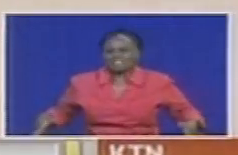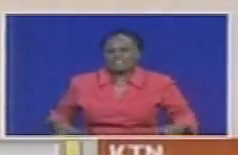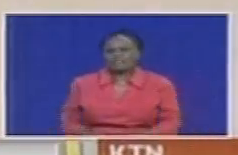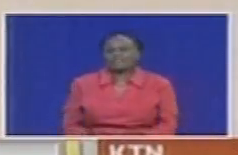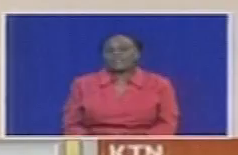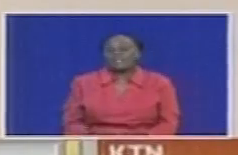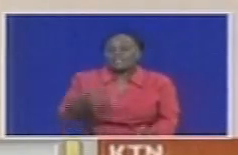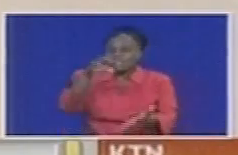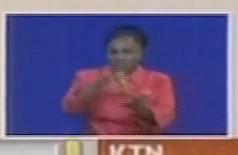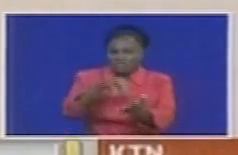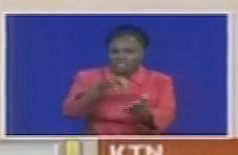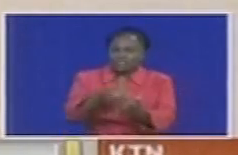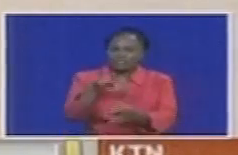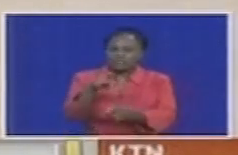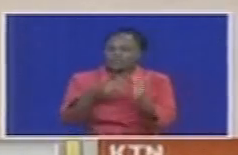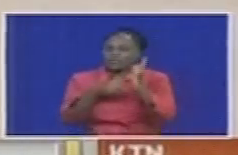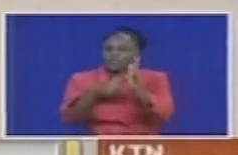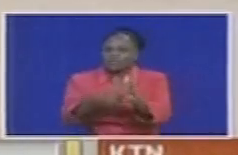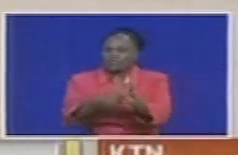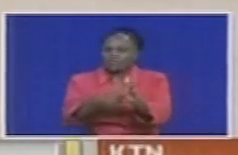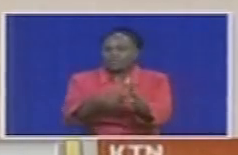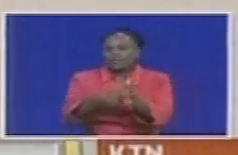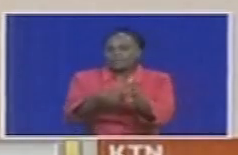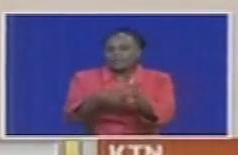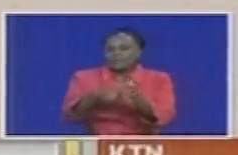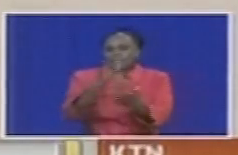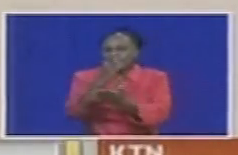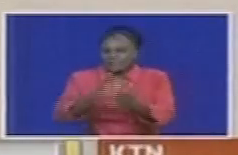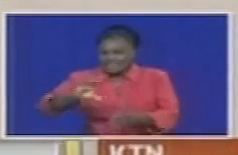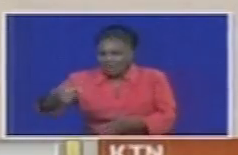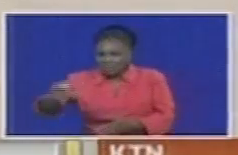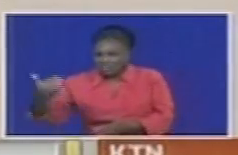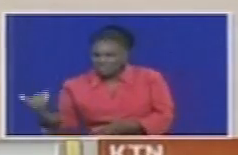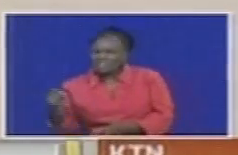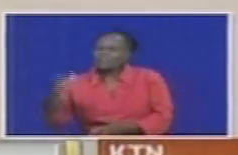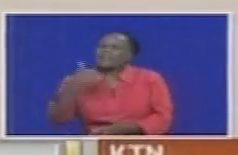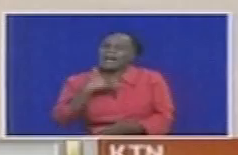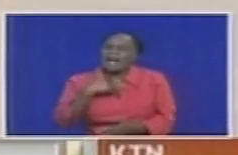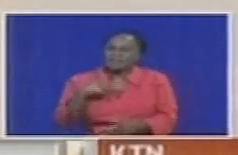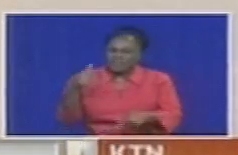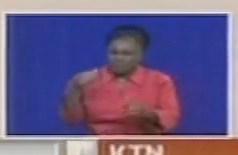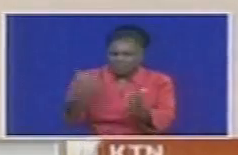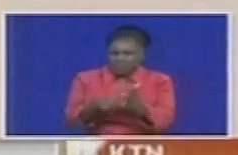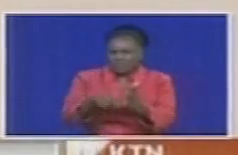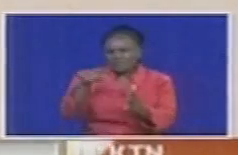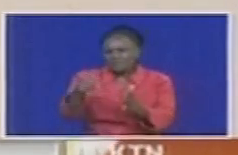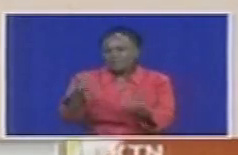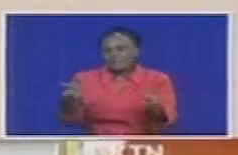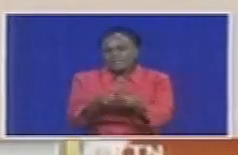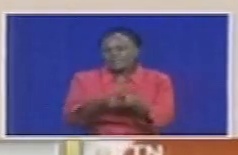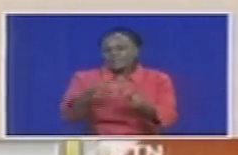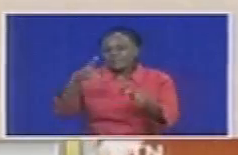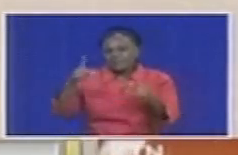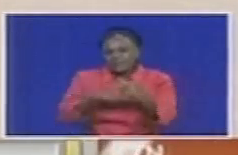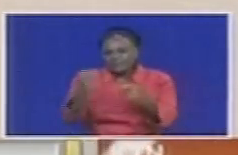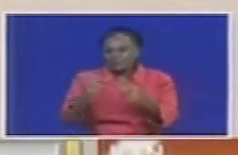Ni hali inayoitwa obesity kwa lugha ya kimombo. Watoto katika sehemu za mijini wanahusishwa na tatizo hilo wakiwa asilimia 6.8